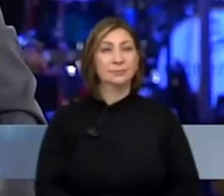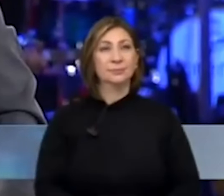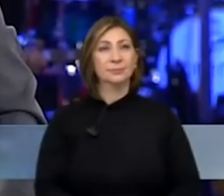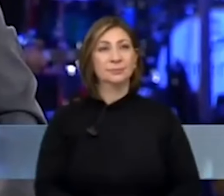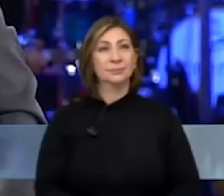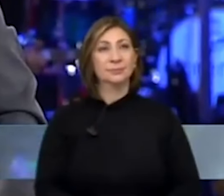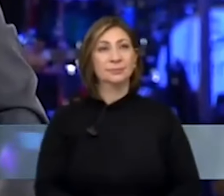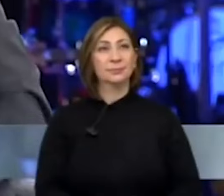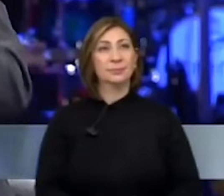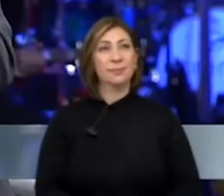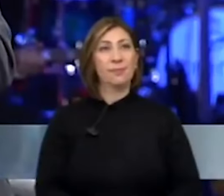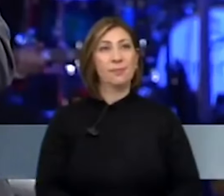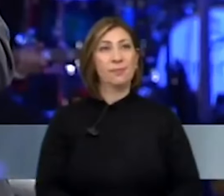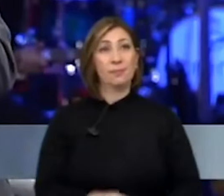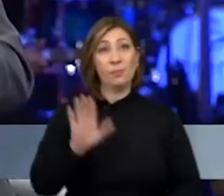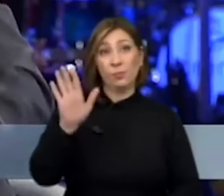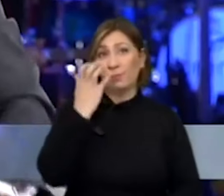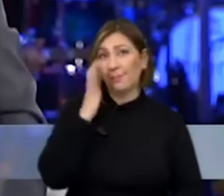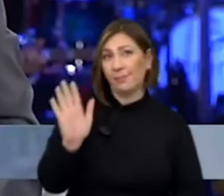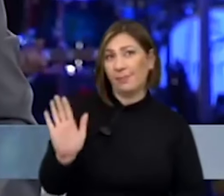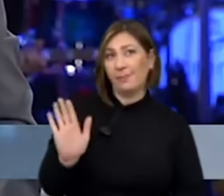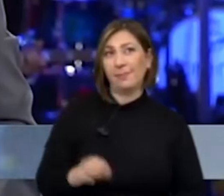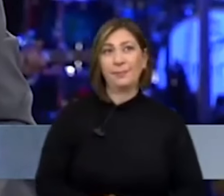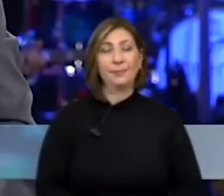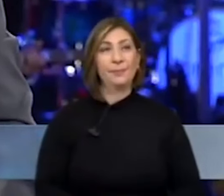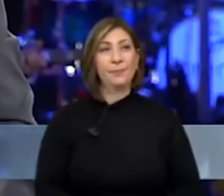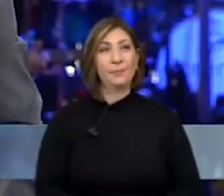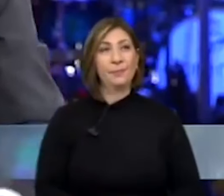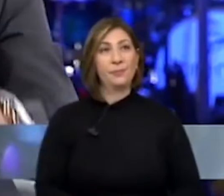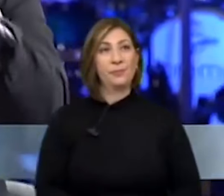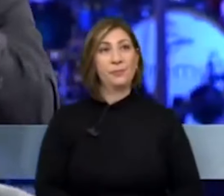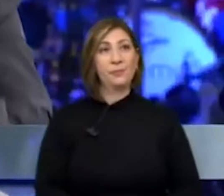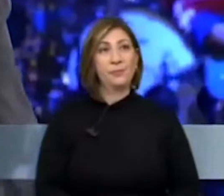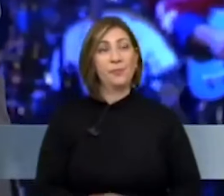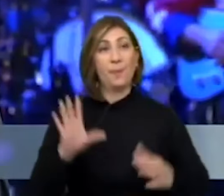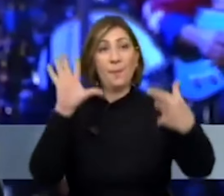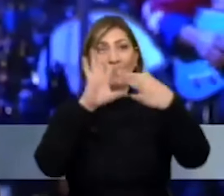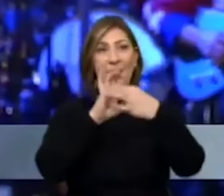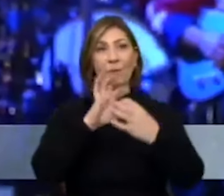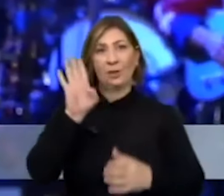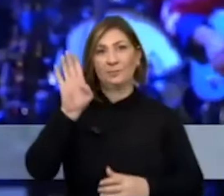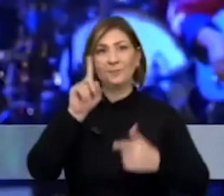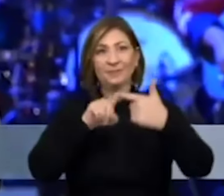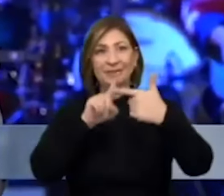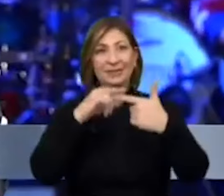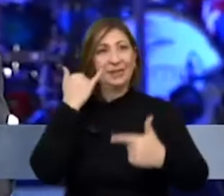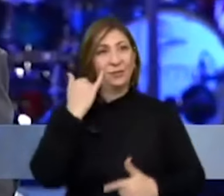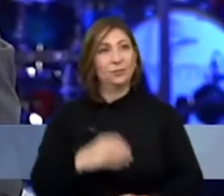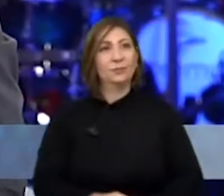anda çalıyor mu? Bir, ayrılmayın lütfen. Ben bekliyorum sizi. Bağlıyorlar ikinci telefon